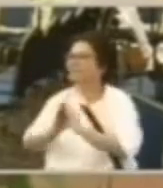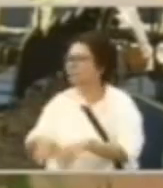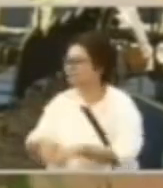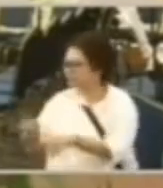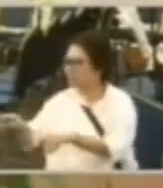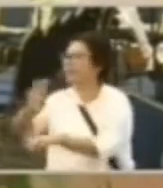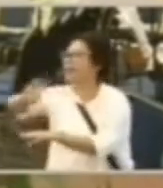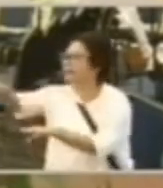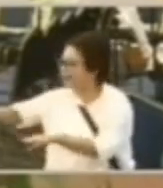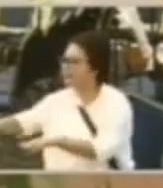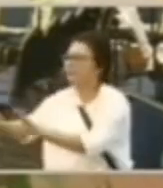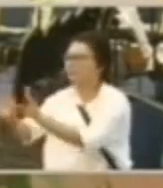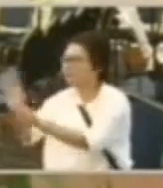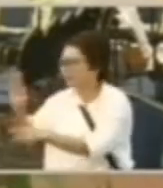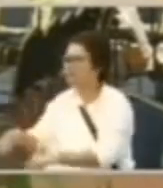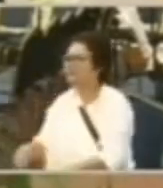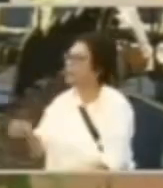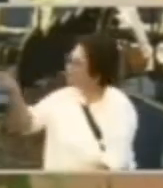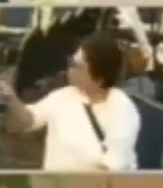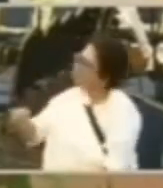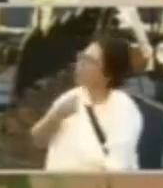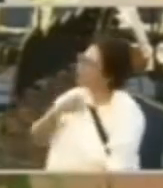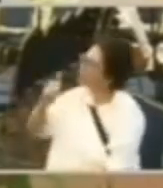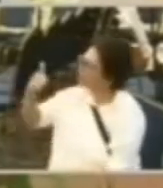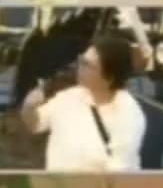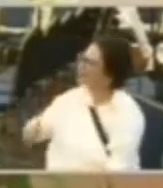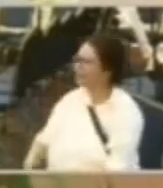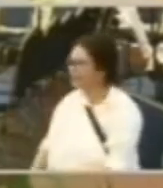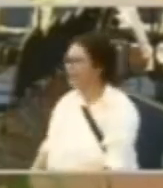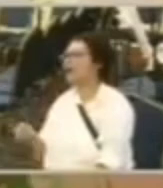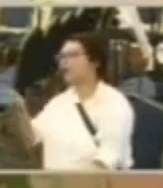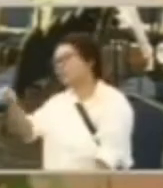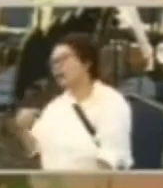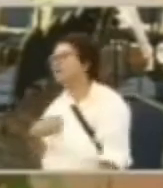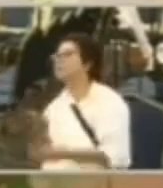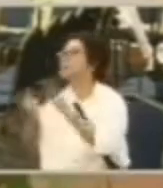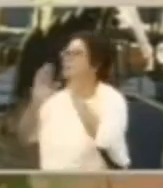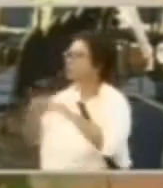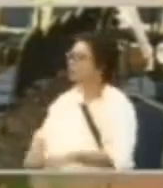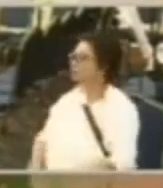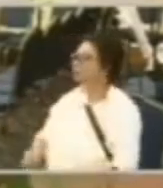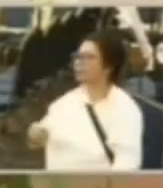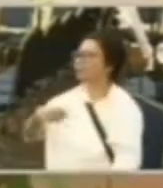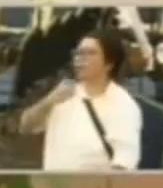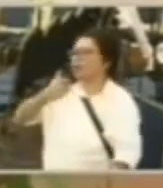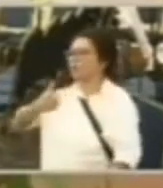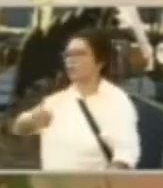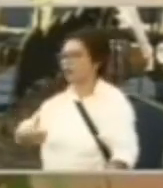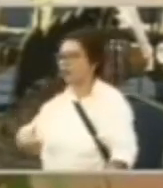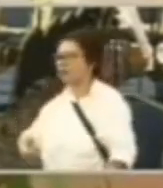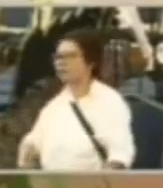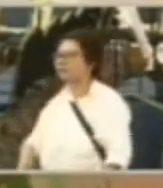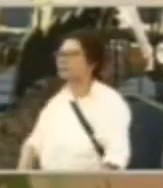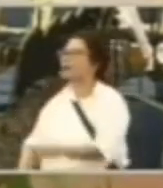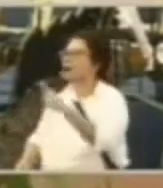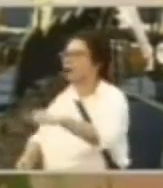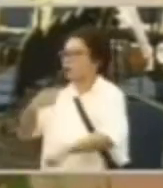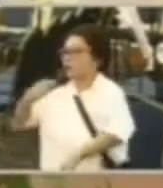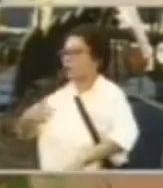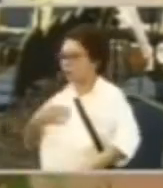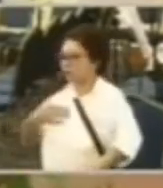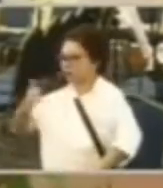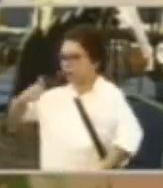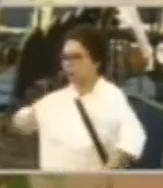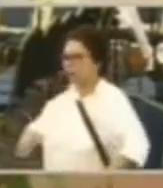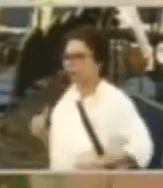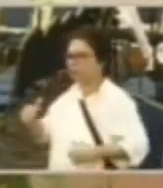Lalu akhirnya ada seorang anak, dia berkata, saya saja Romo. Ya baik. Lalu dia berdiri. Romo, kita disebut Kristen karena kita pengikut Kristus. Dan